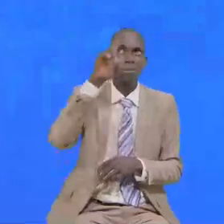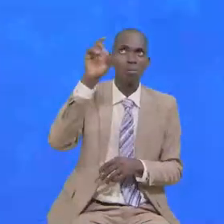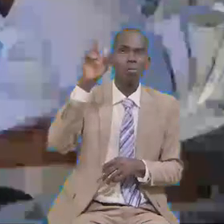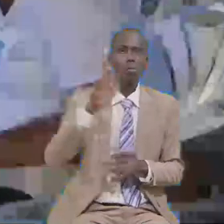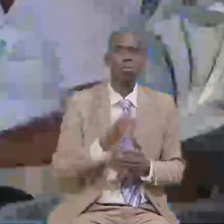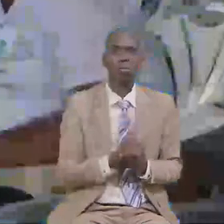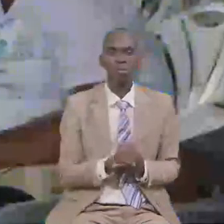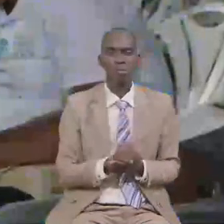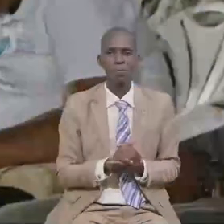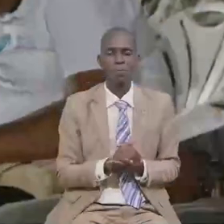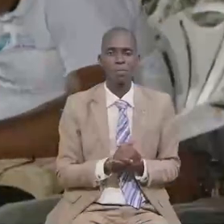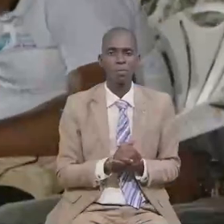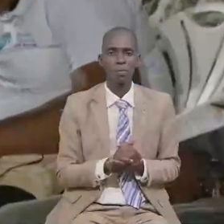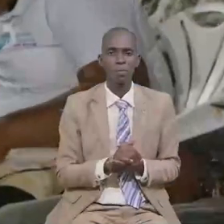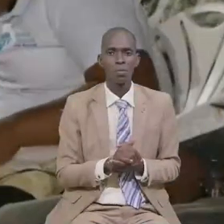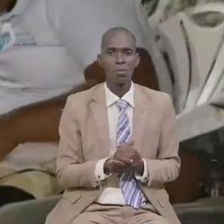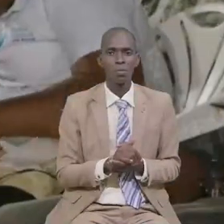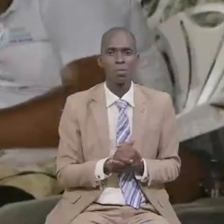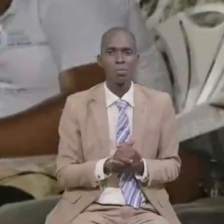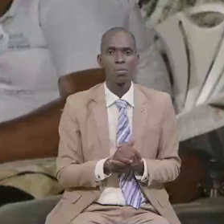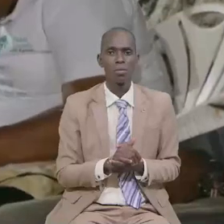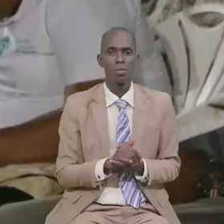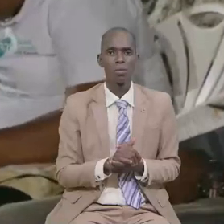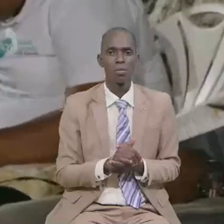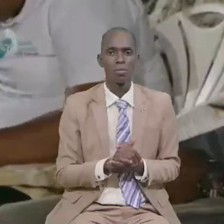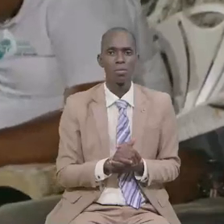ou devons-nous en attendre un autre?